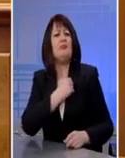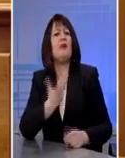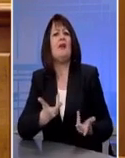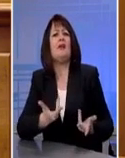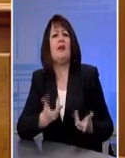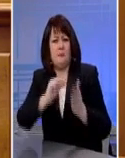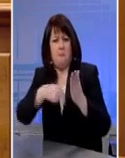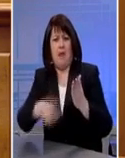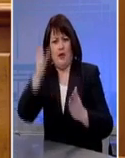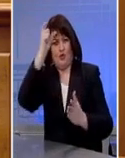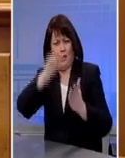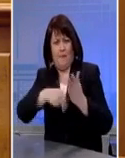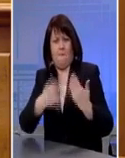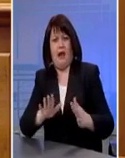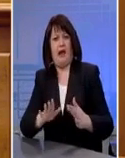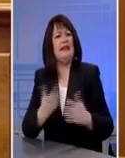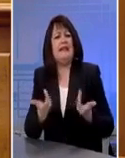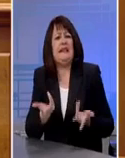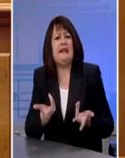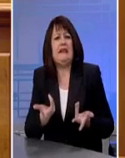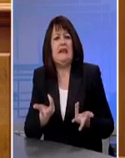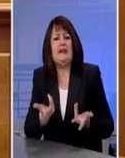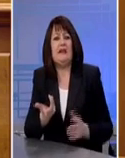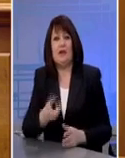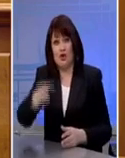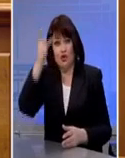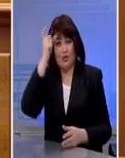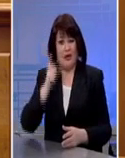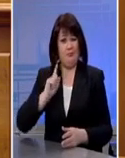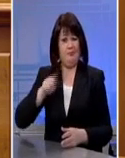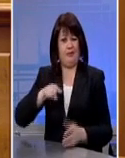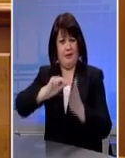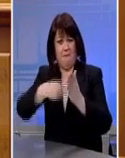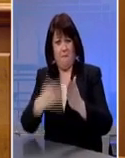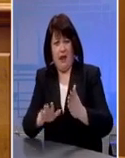λέει, το υπέγραψε. Έχει τιμήσει ποτέ την υπογραφή της η Τουρκία?